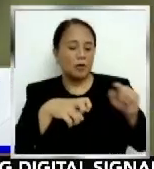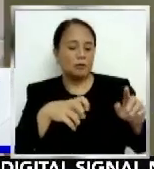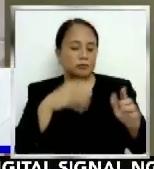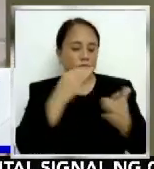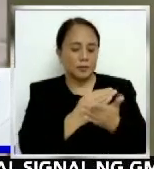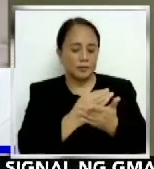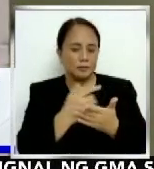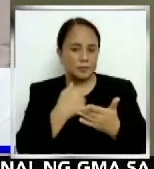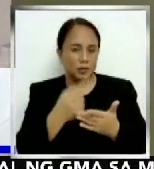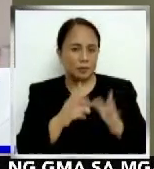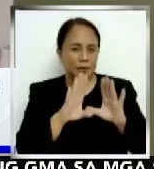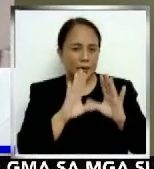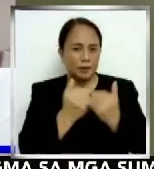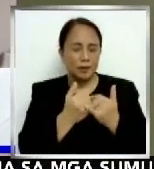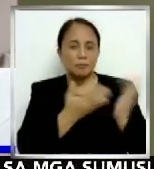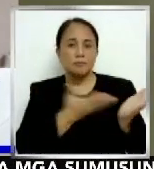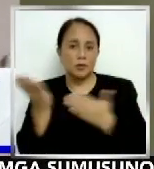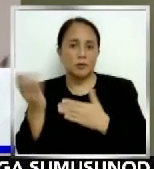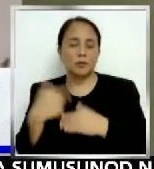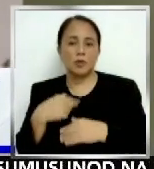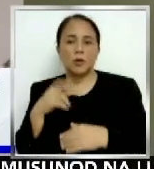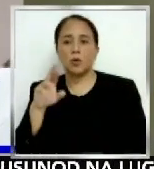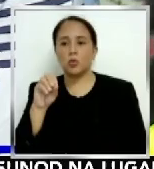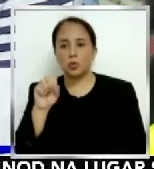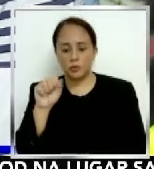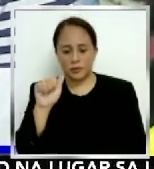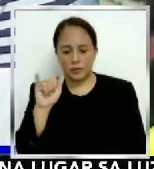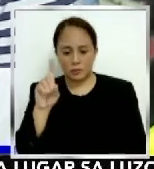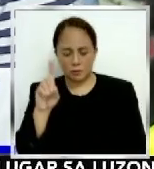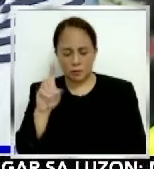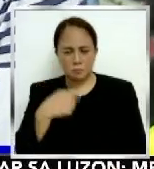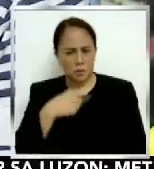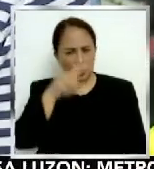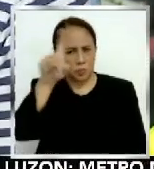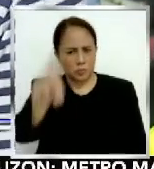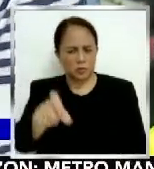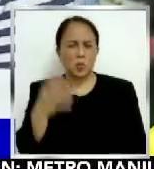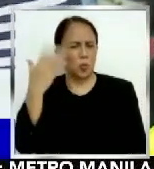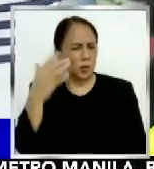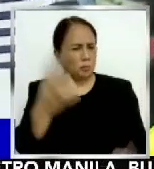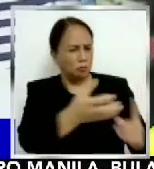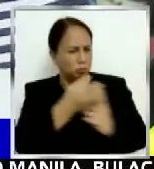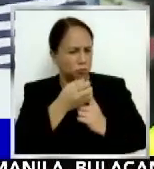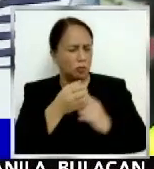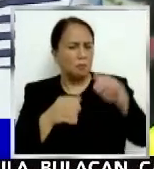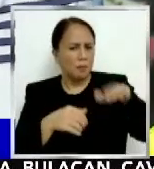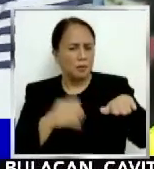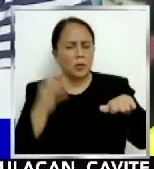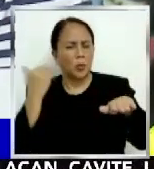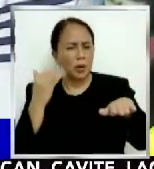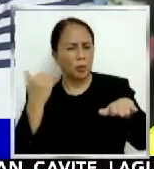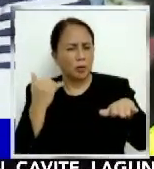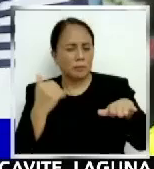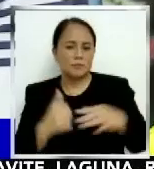barangay ang suspect na kinilalang si Rosaida Said. Tinanong ko kung bakit kinuha mo yung bata, hinihila mo.